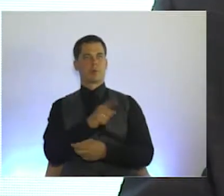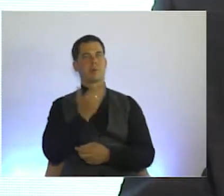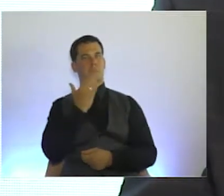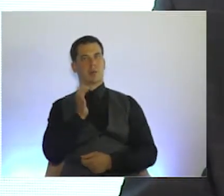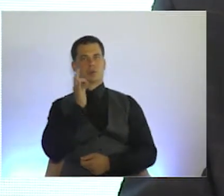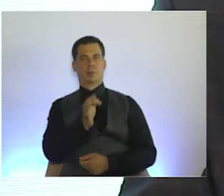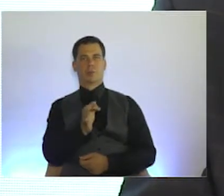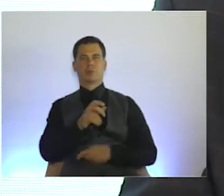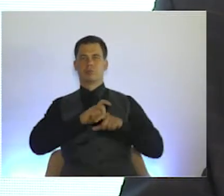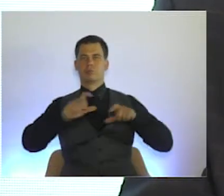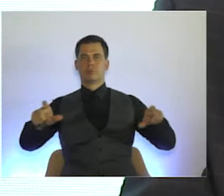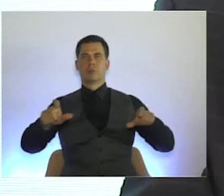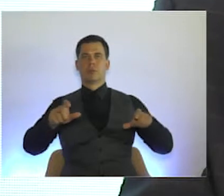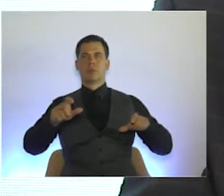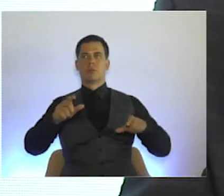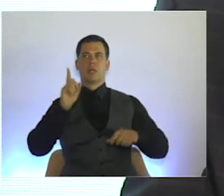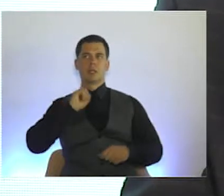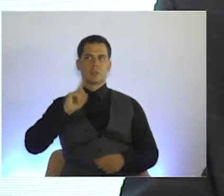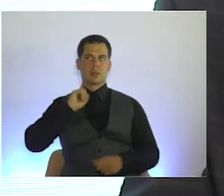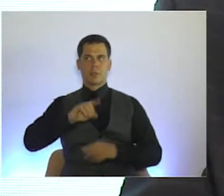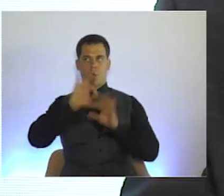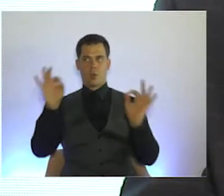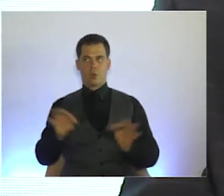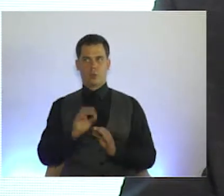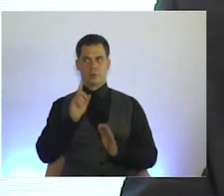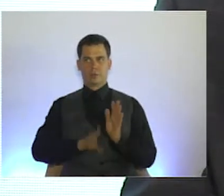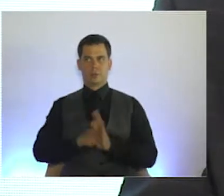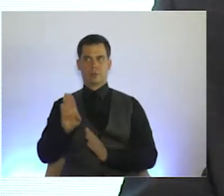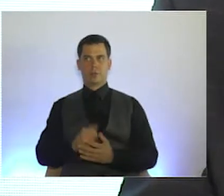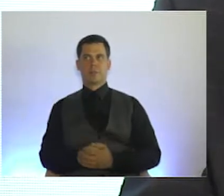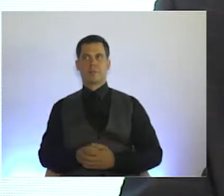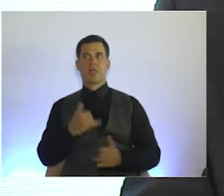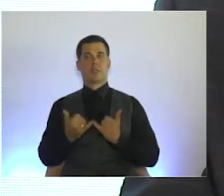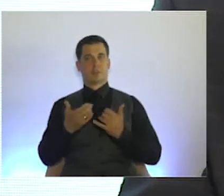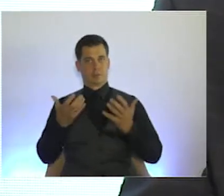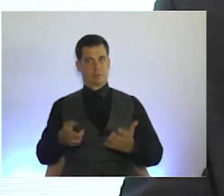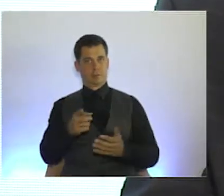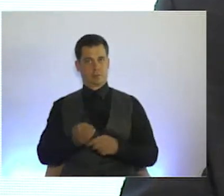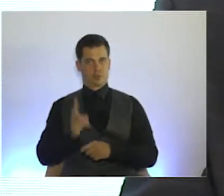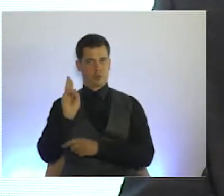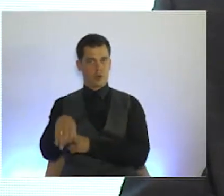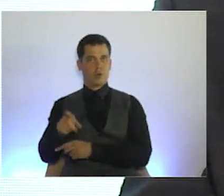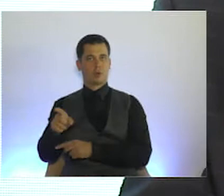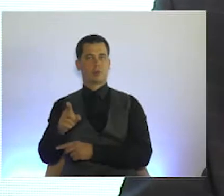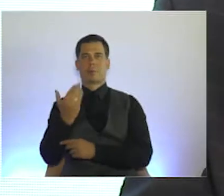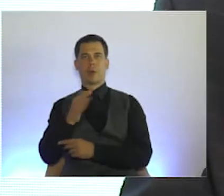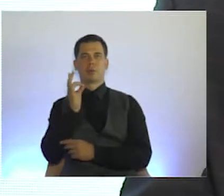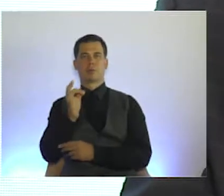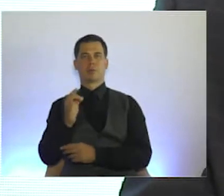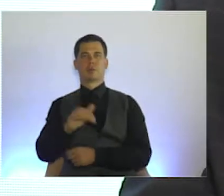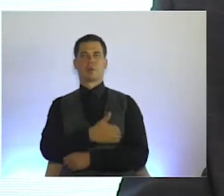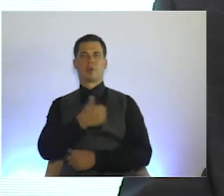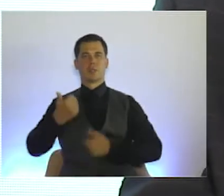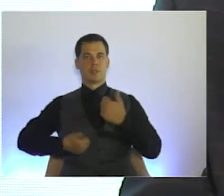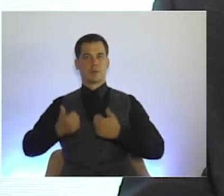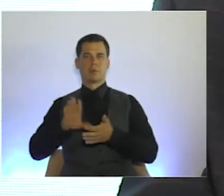dobrymi, renomowanymi liceami ogólnokształcącymi. Dzisiaj, żeby dostać się do bardzo dobrej szkoły zawodowej,